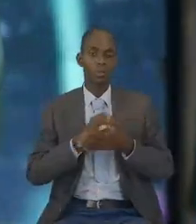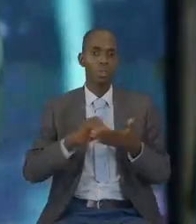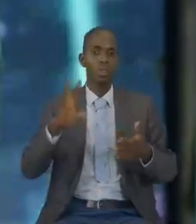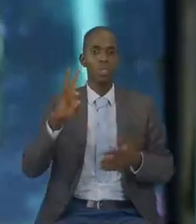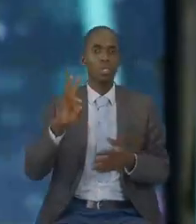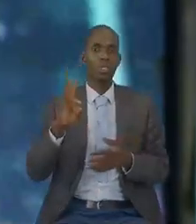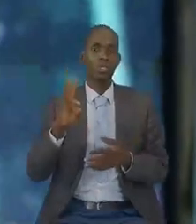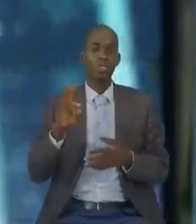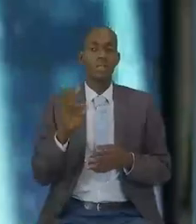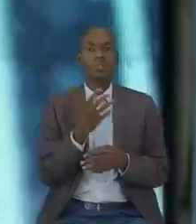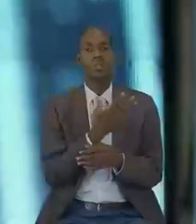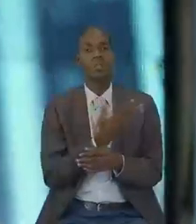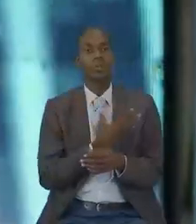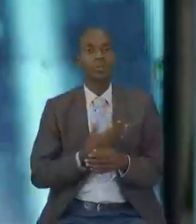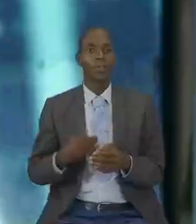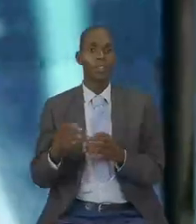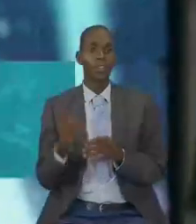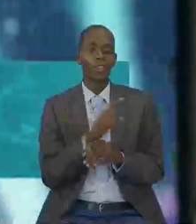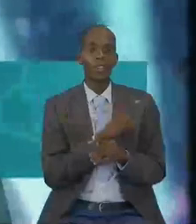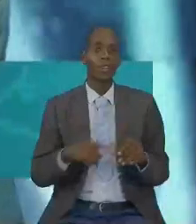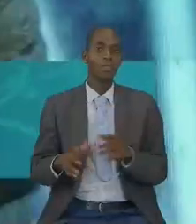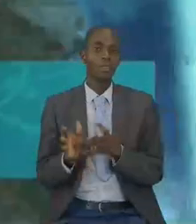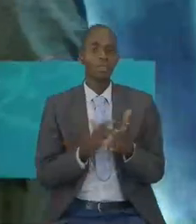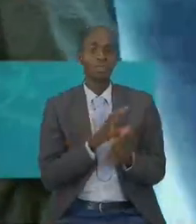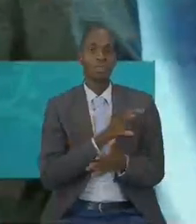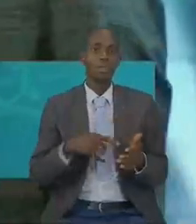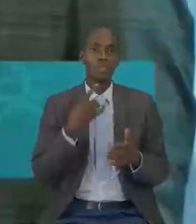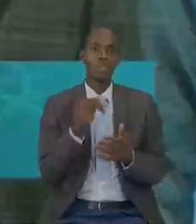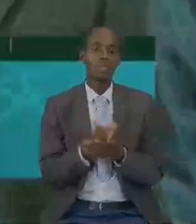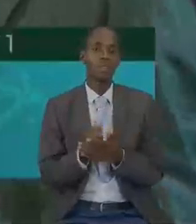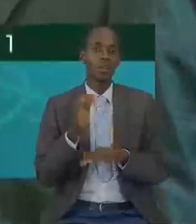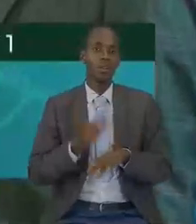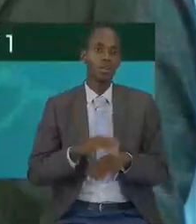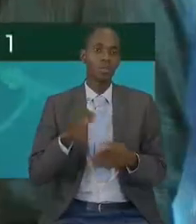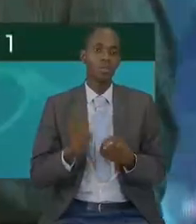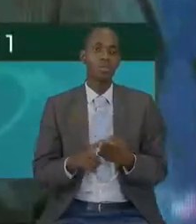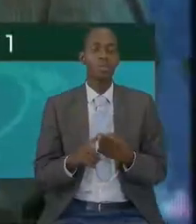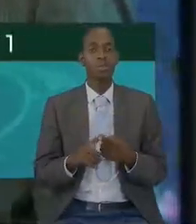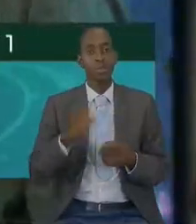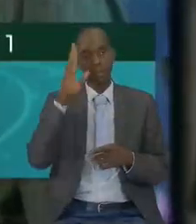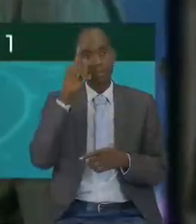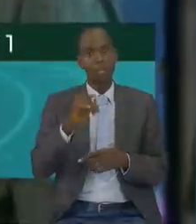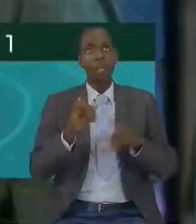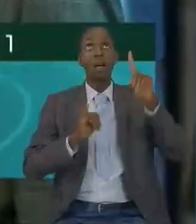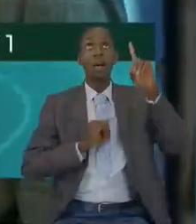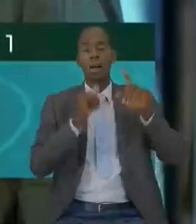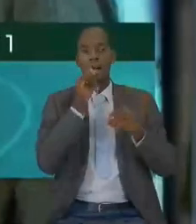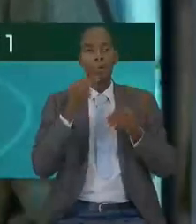Jean chapitre 14, verset 6. Jésus lui dit, je suis le